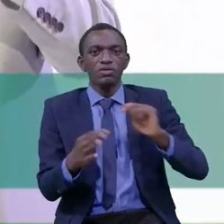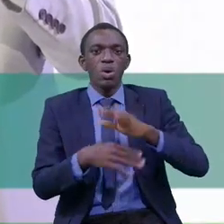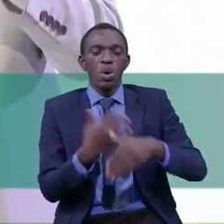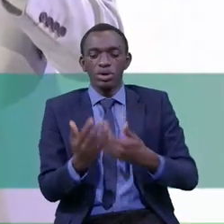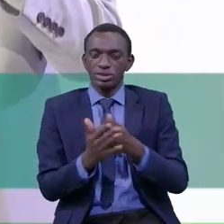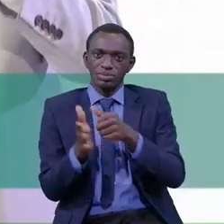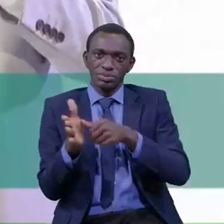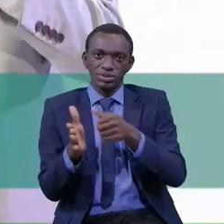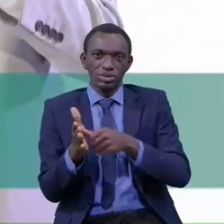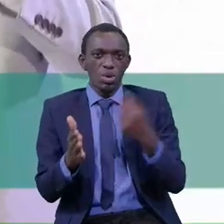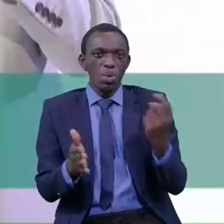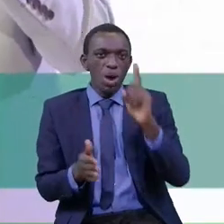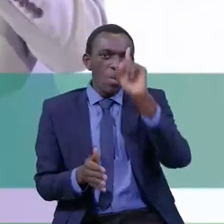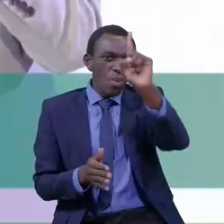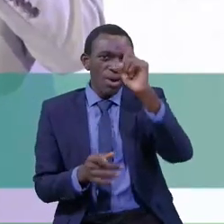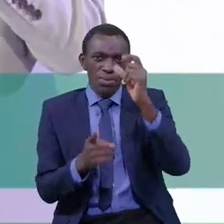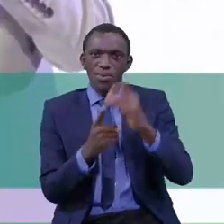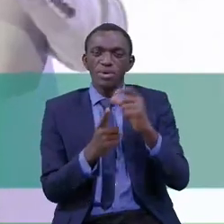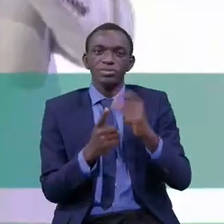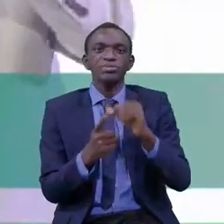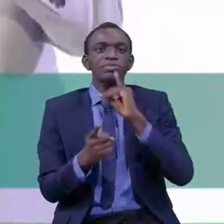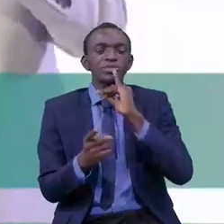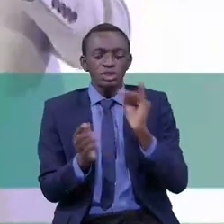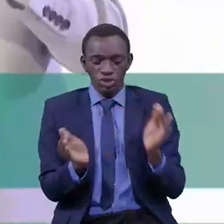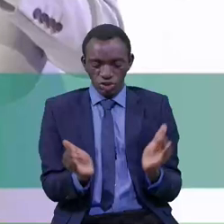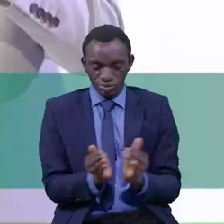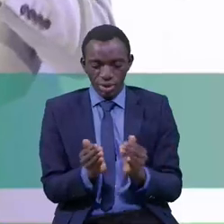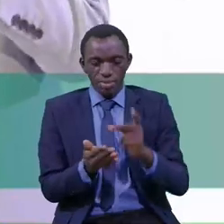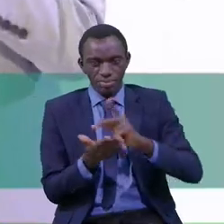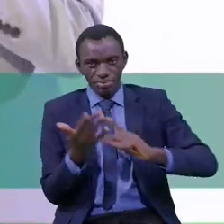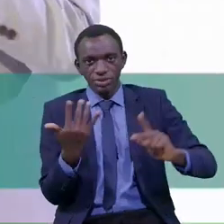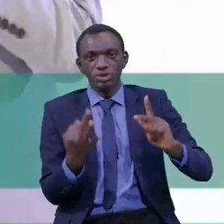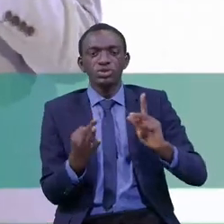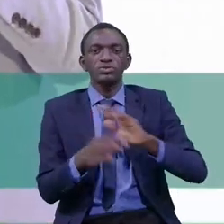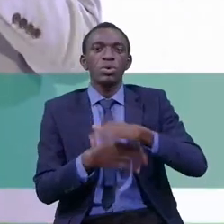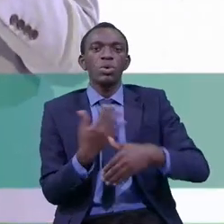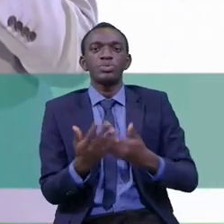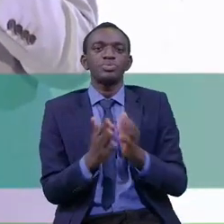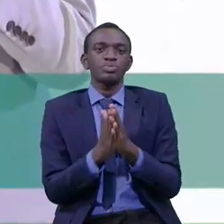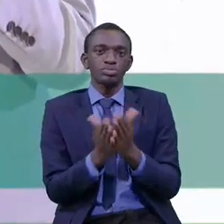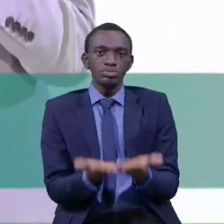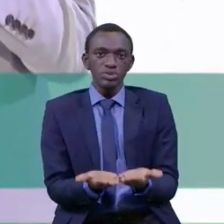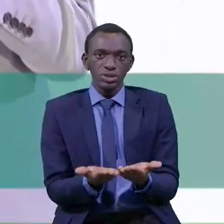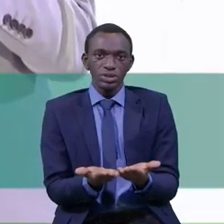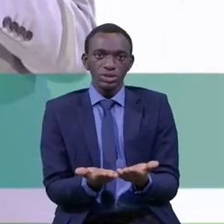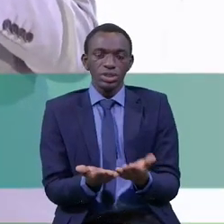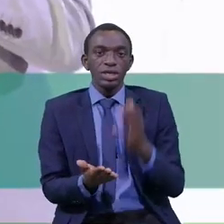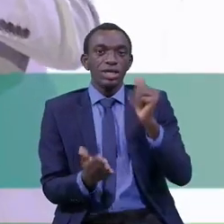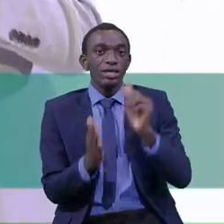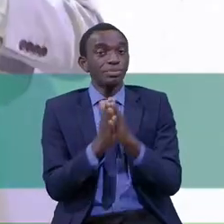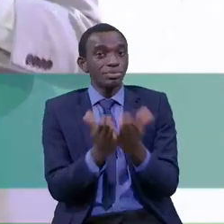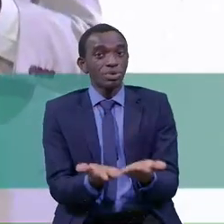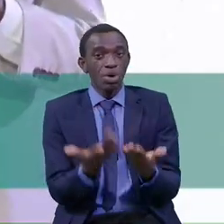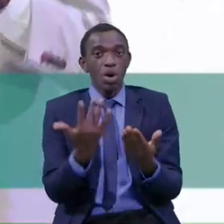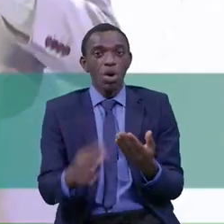page. Un seul mot, une seule parole est une petite partie de tout un livre. Un